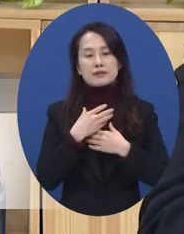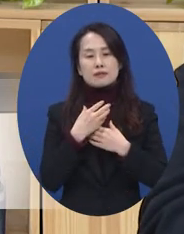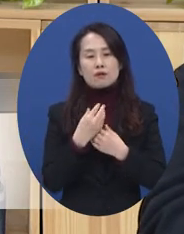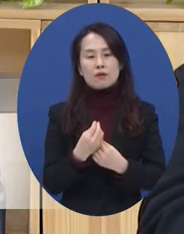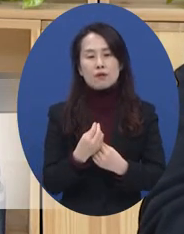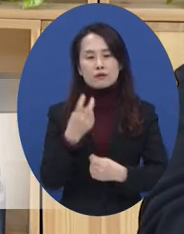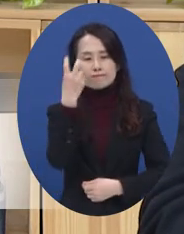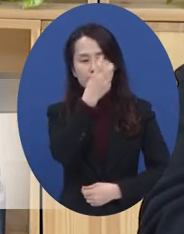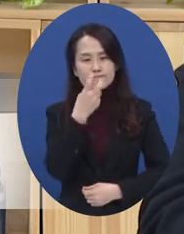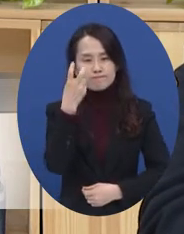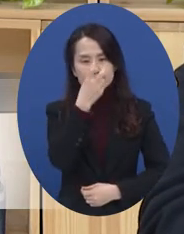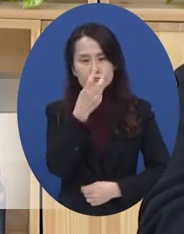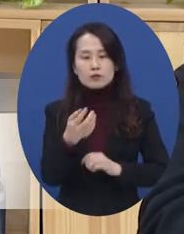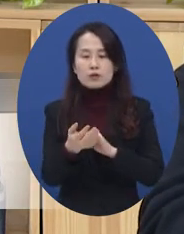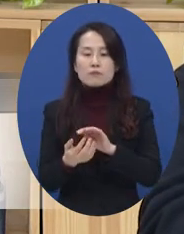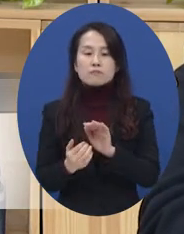안정적으로